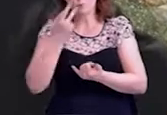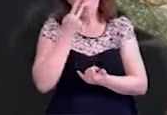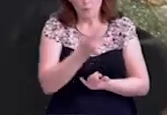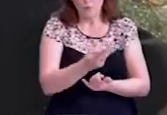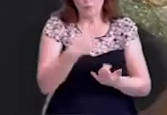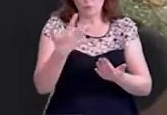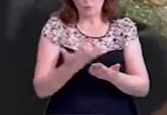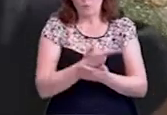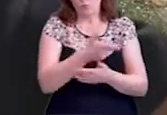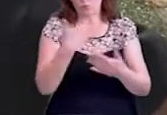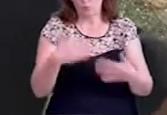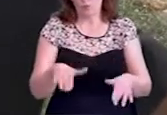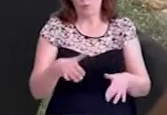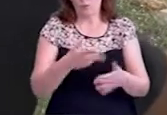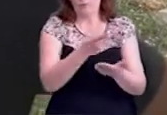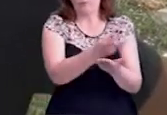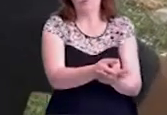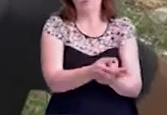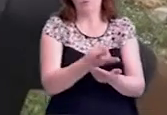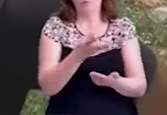знайшов її тут лежачу